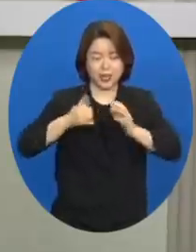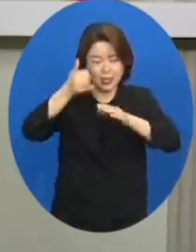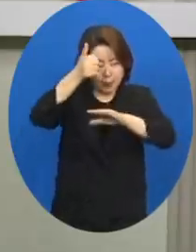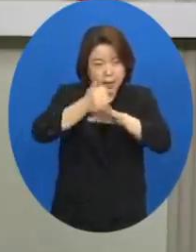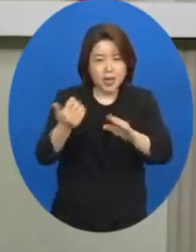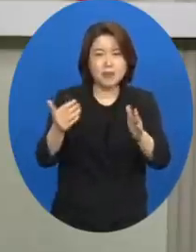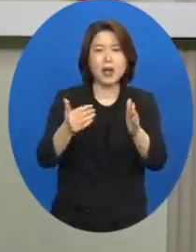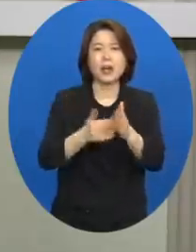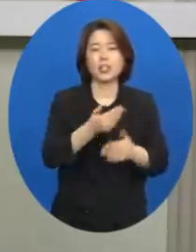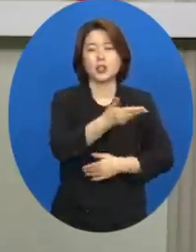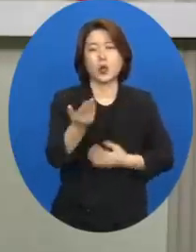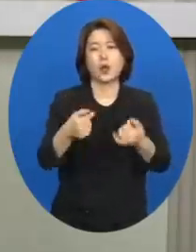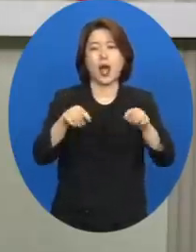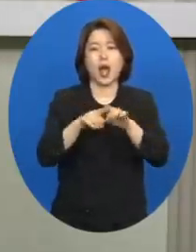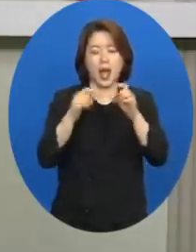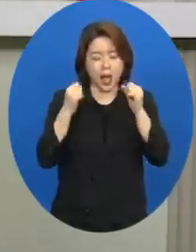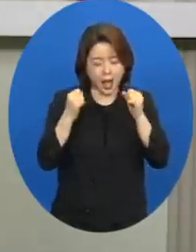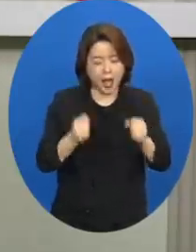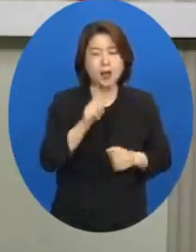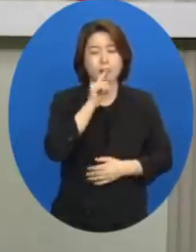함께 있으리라